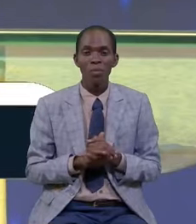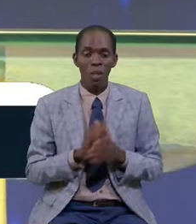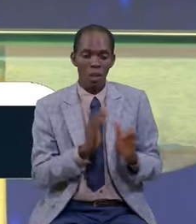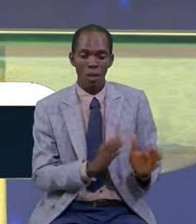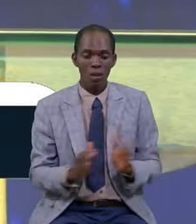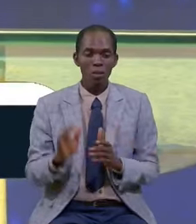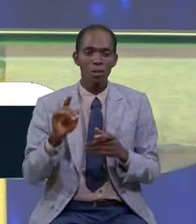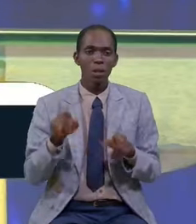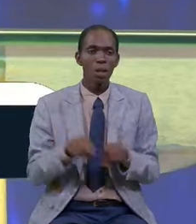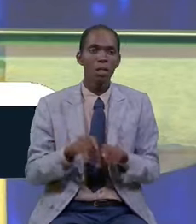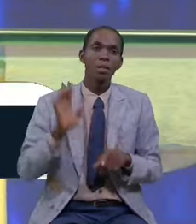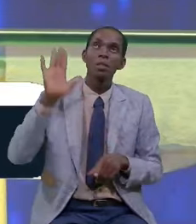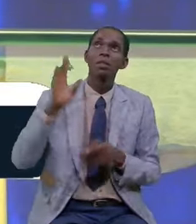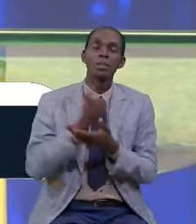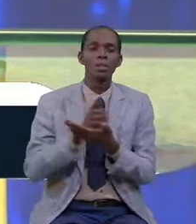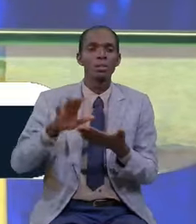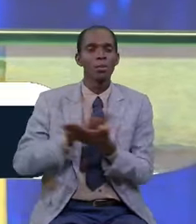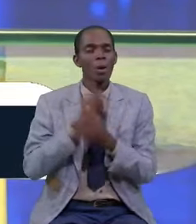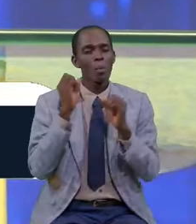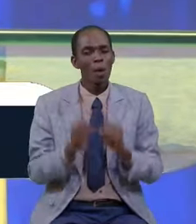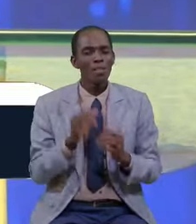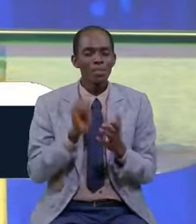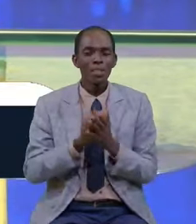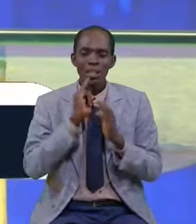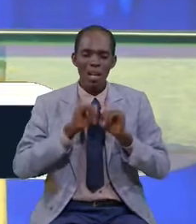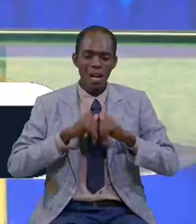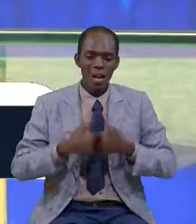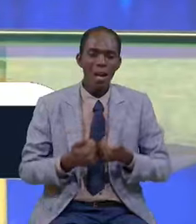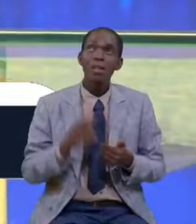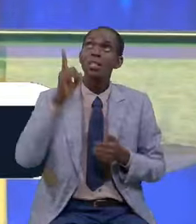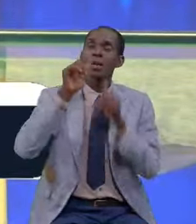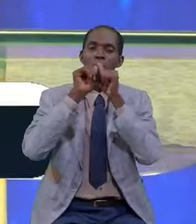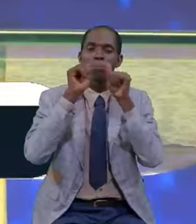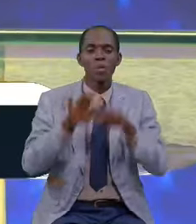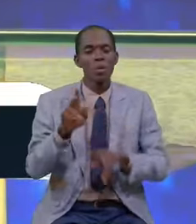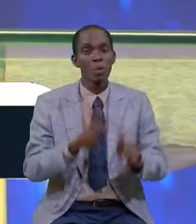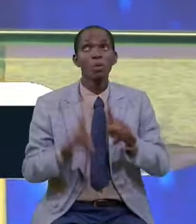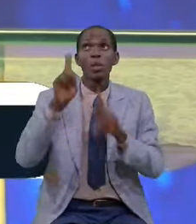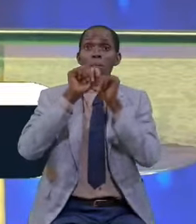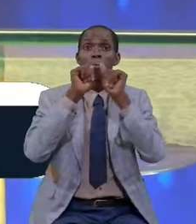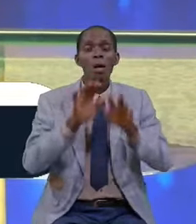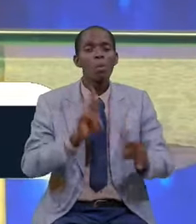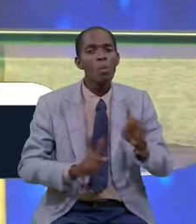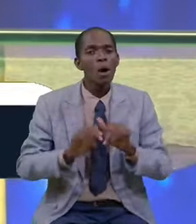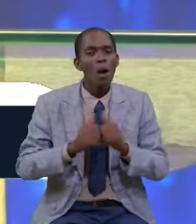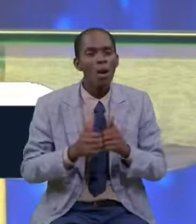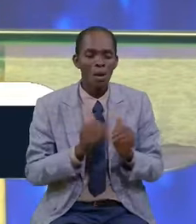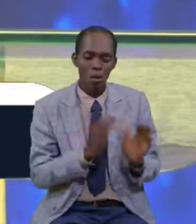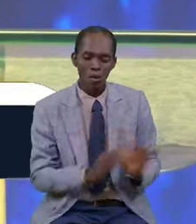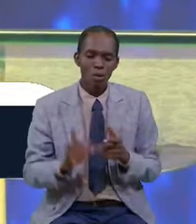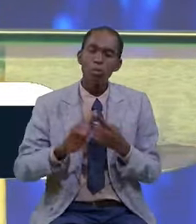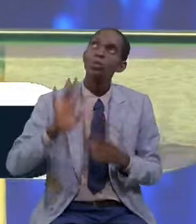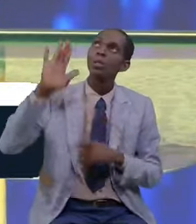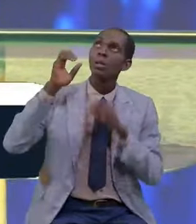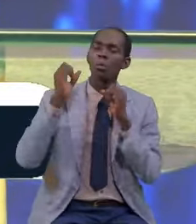Comme sa divine puissance, c'est ainsi qu'il bénit les gens. Il bénit les gens selon sa puissance et